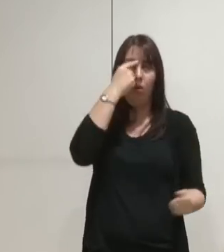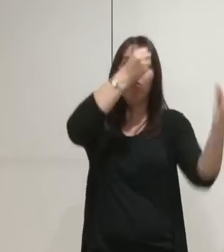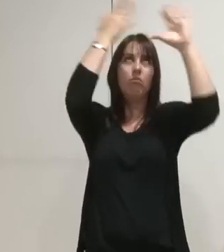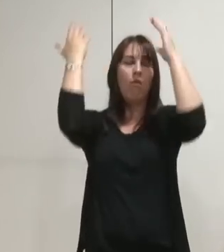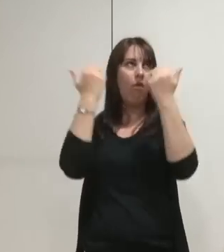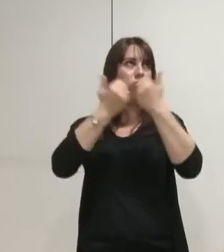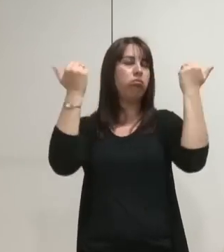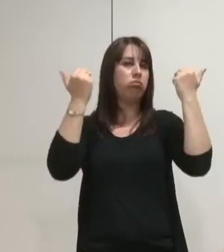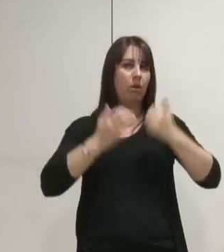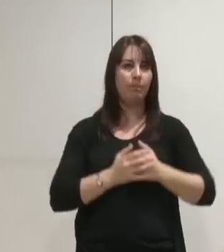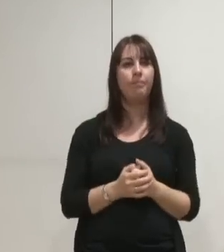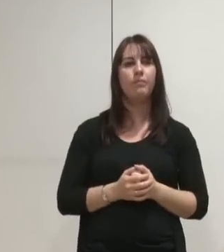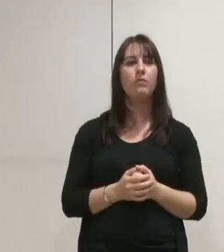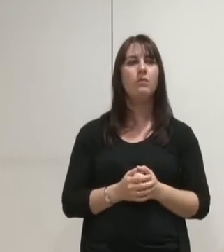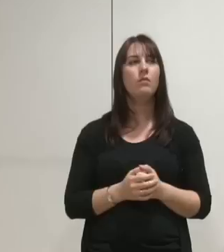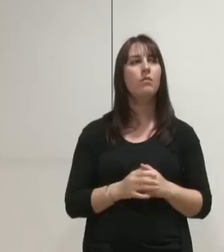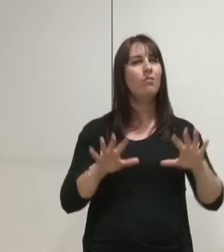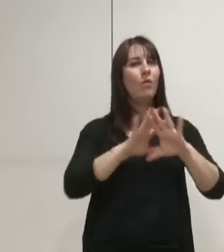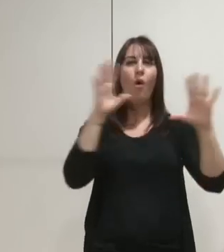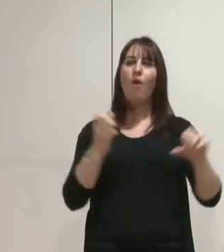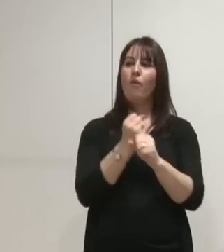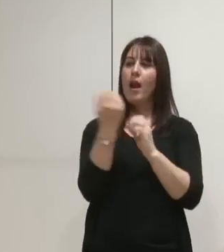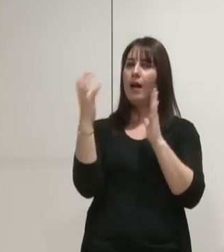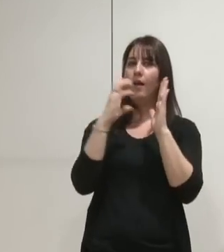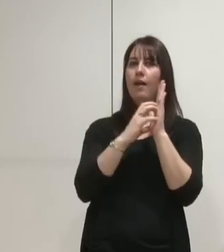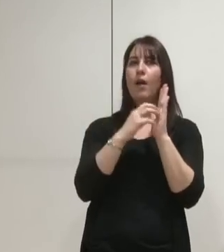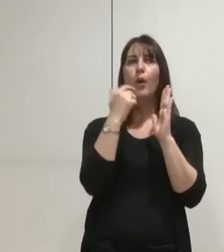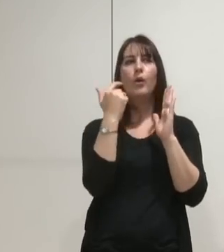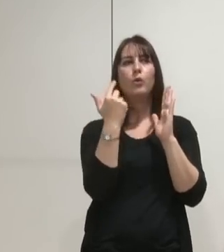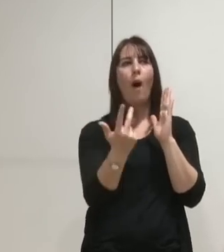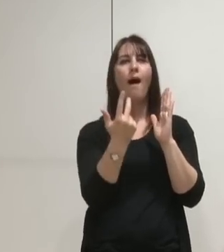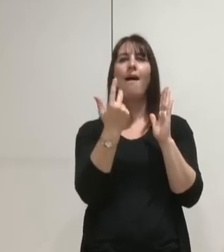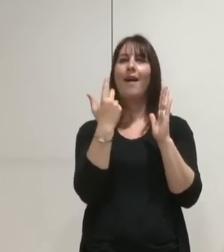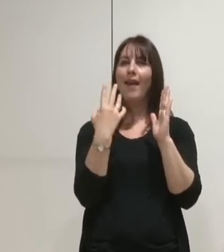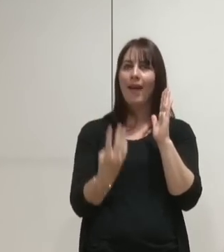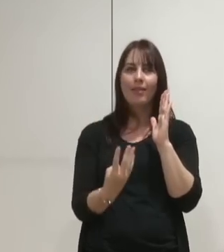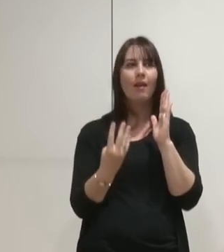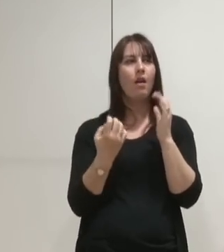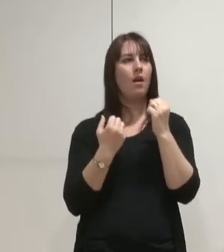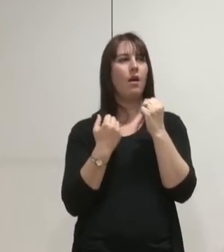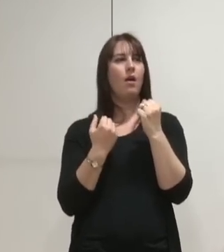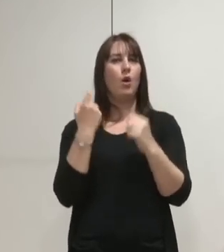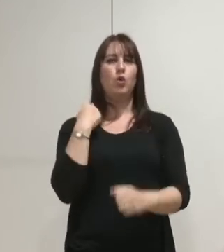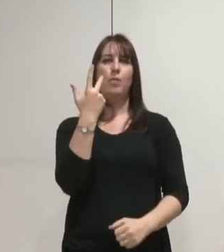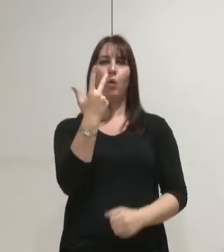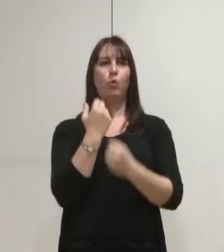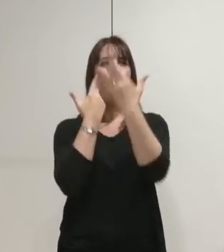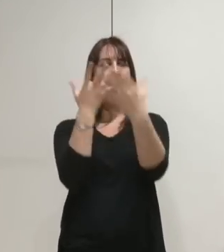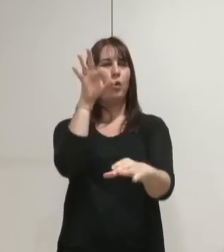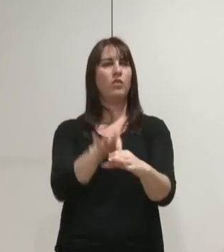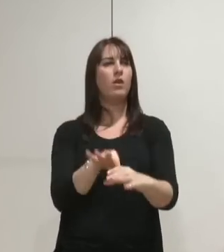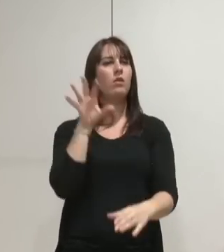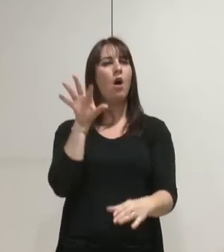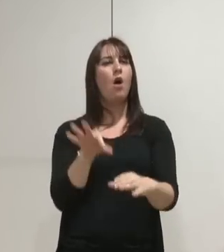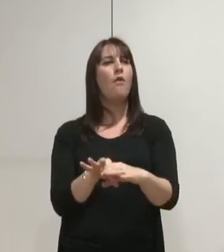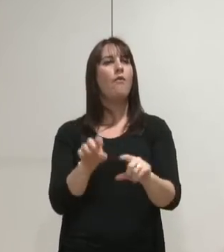parfois voilà ce que nous pouvions dire sur ces délibérations 3 et 4 je mets la numéro 3 au voix qui ne prend pas